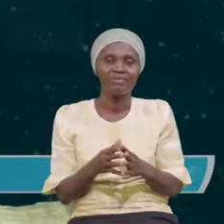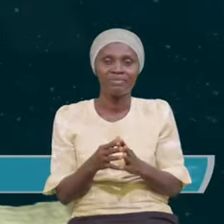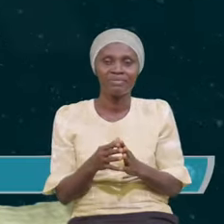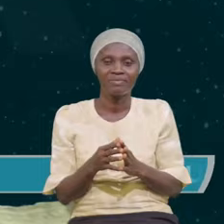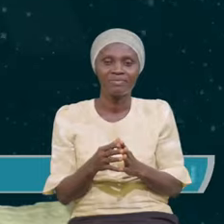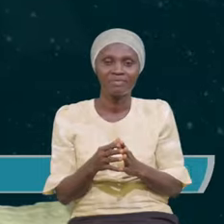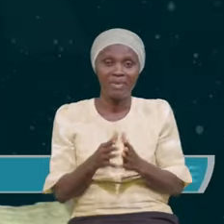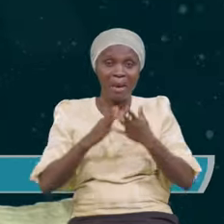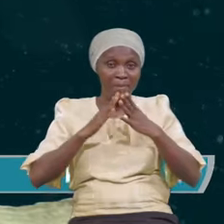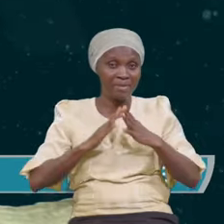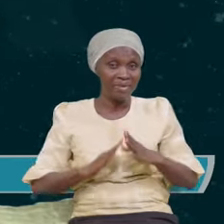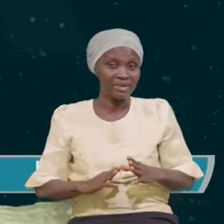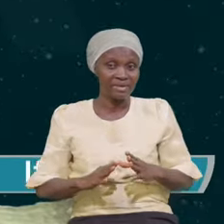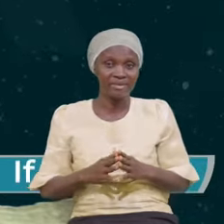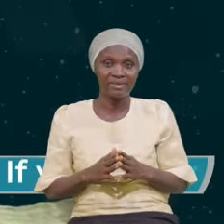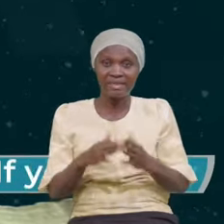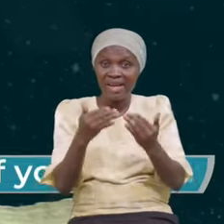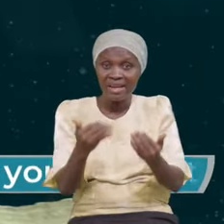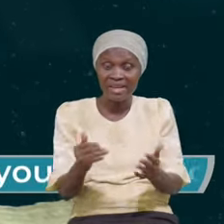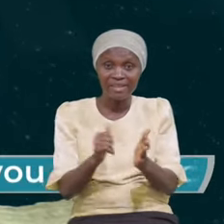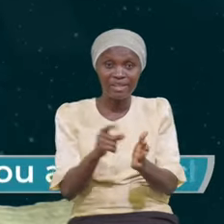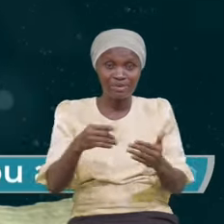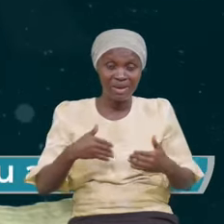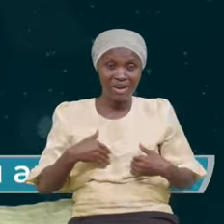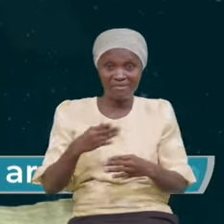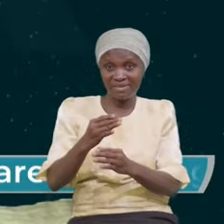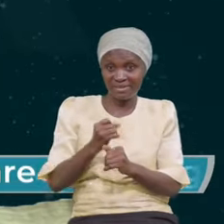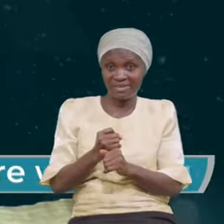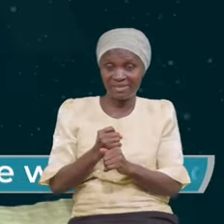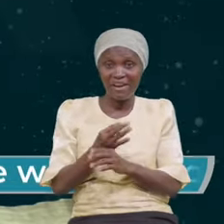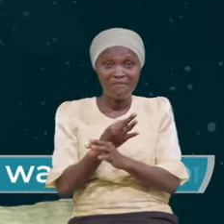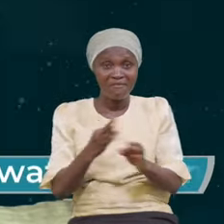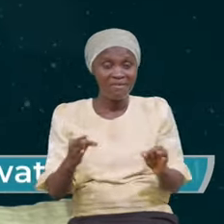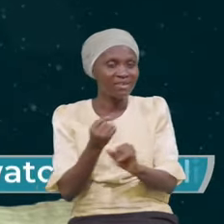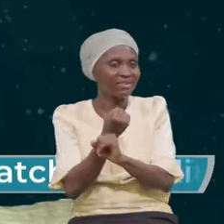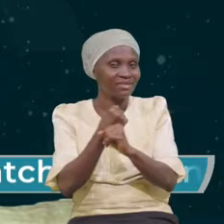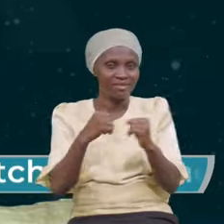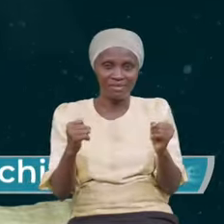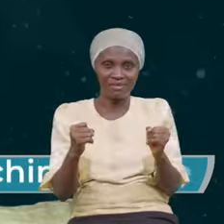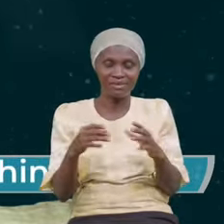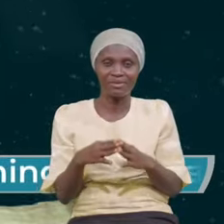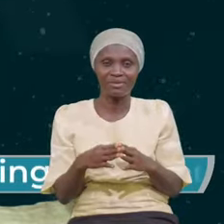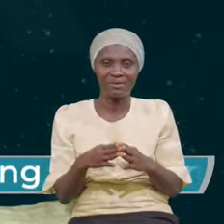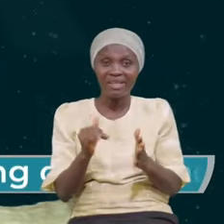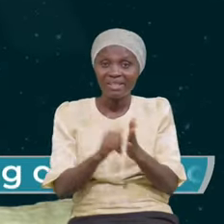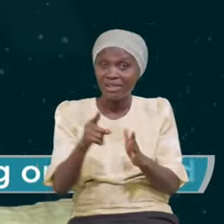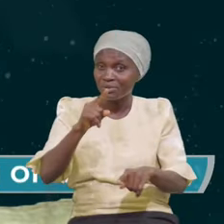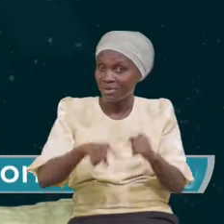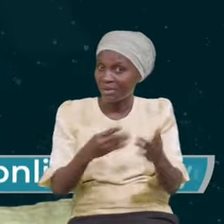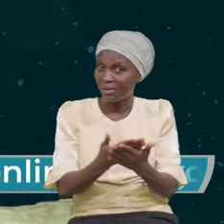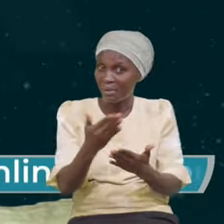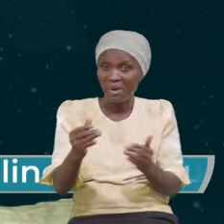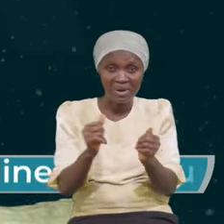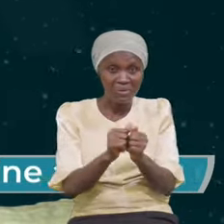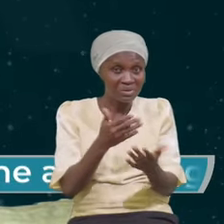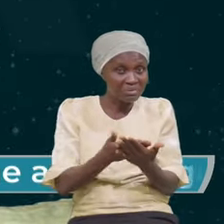and please now that you have received free salvation salvation you didn't buy with money